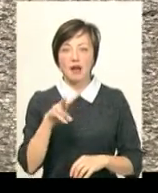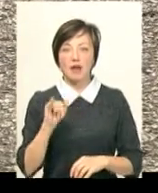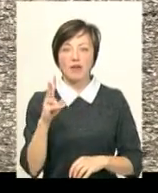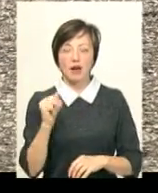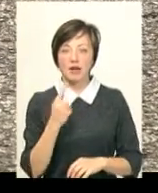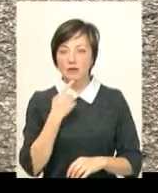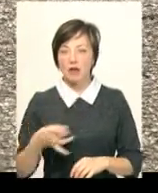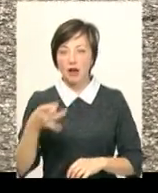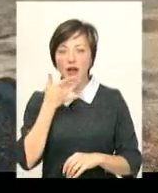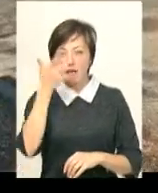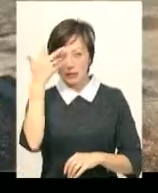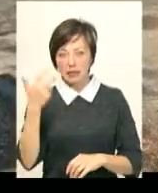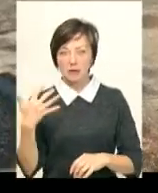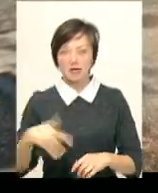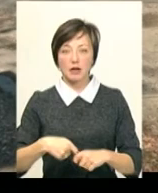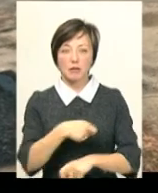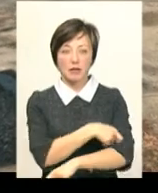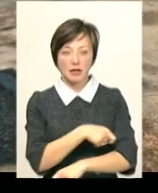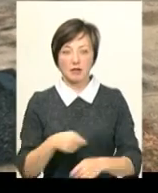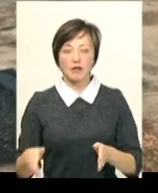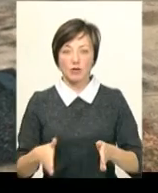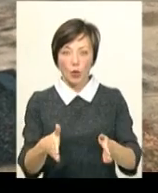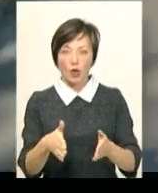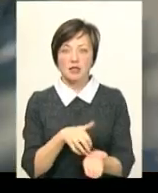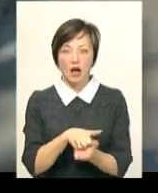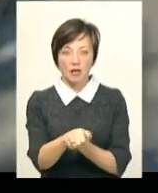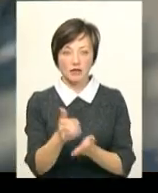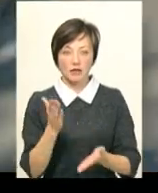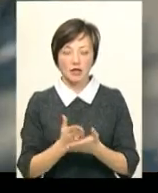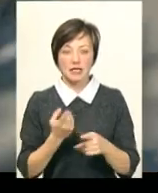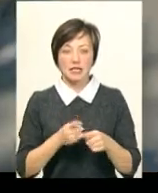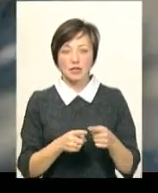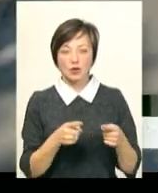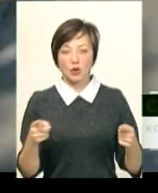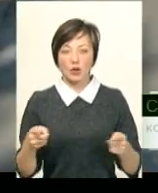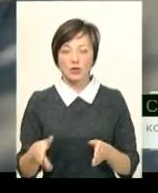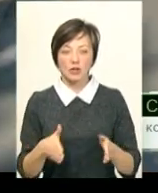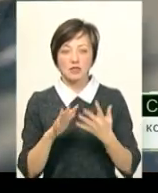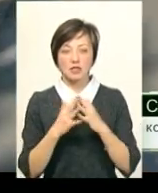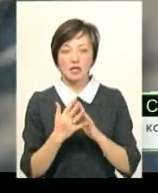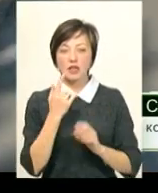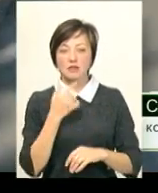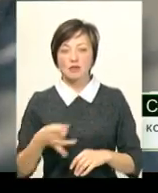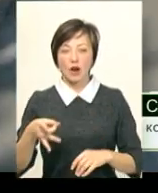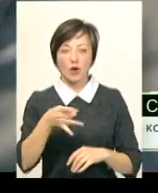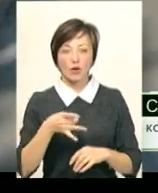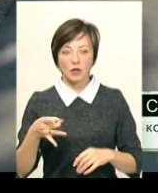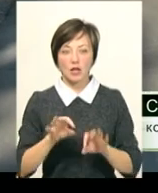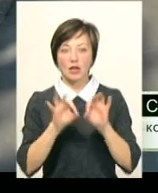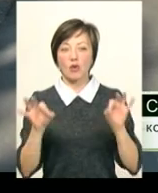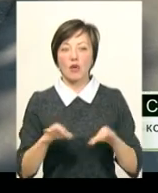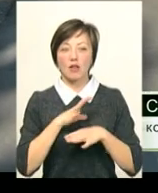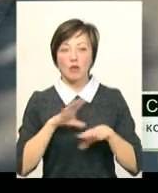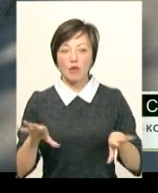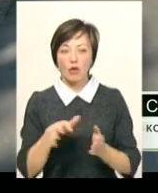Влітку 350 квадратних метрів сільського автошляху заасфальтували. На цій ділянці дорозі в селі Чепелівка Красилівського району ніколи не